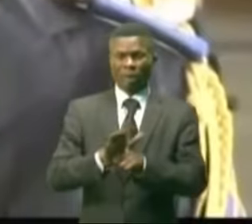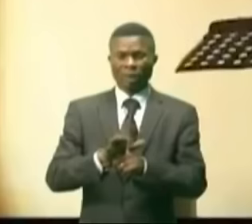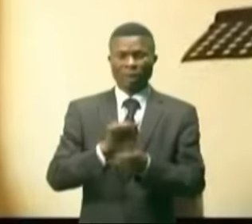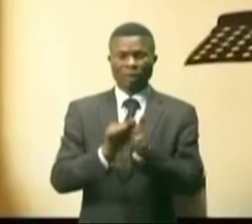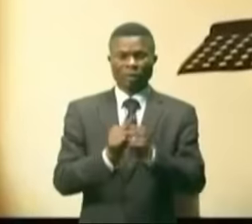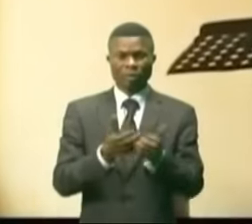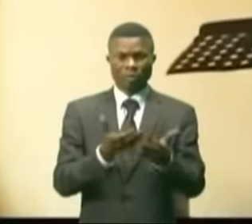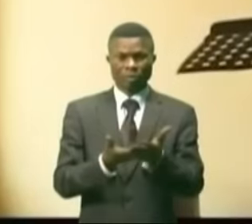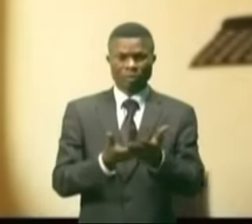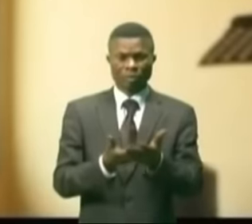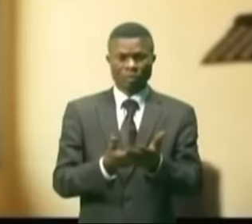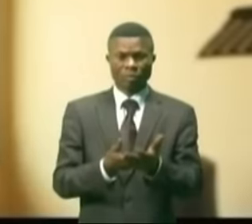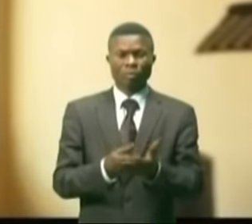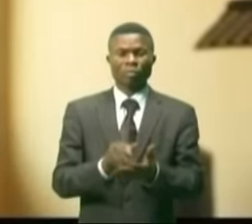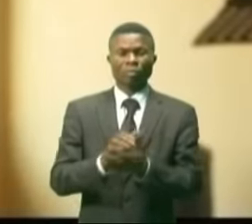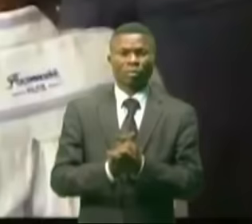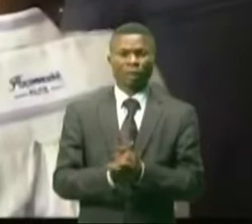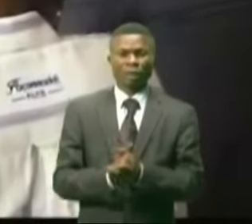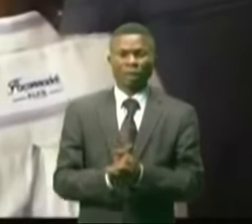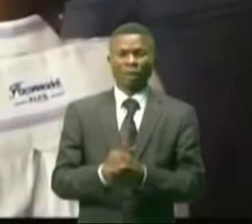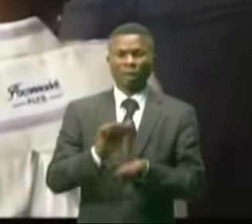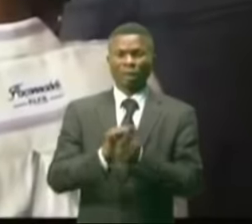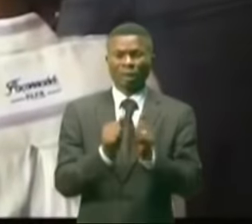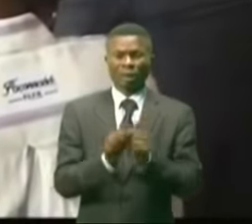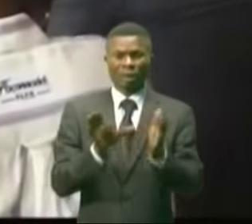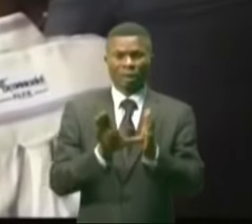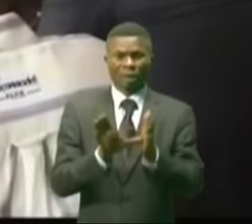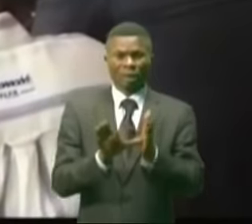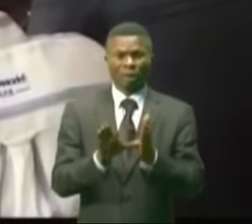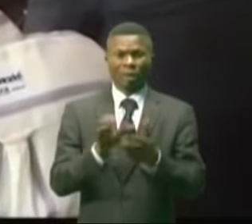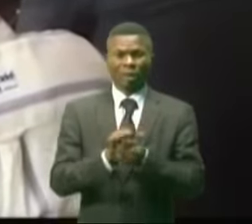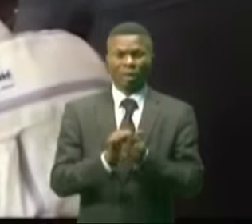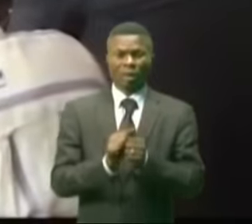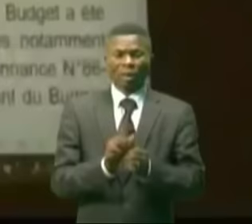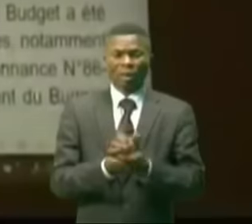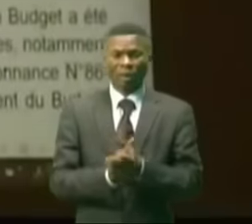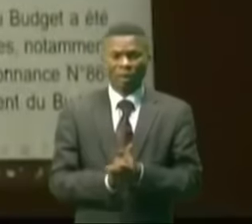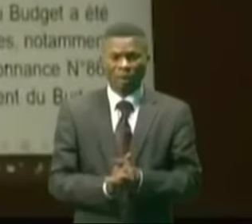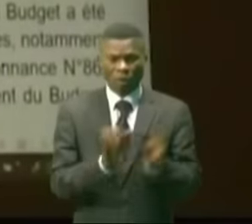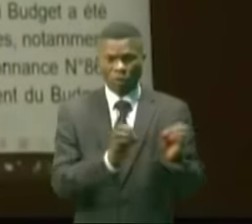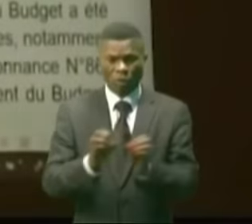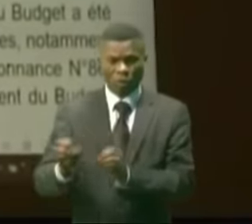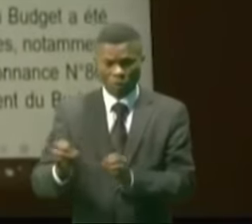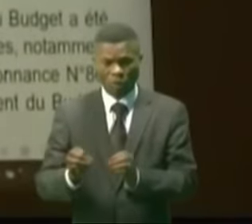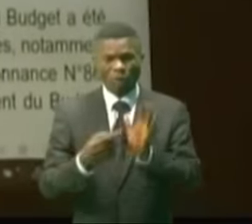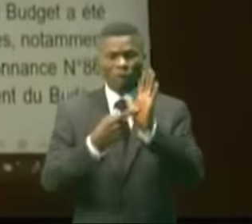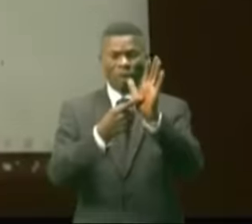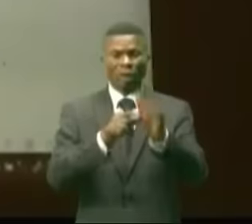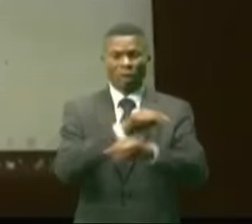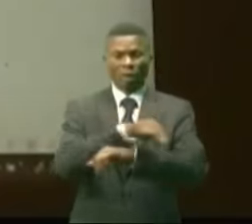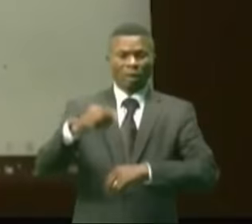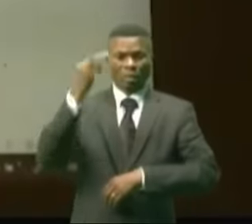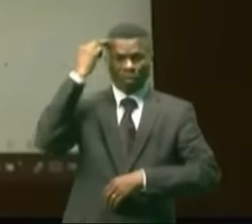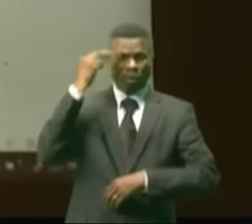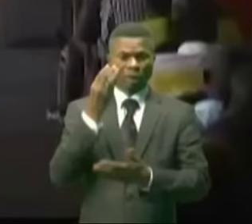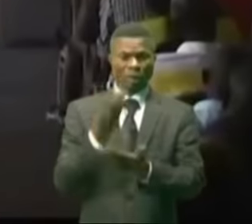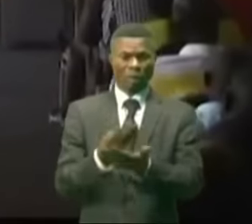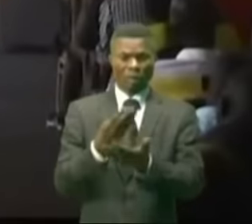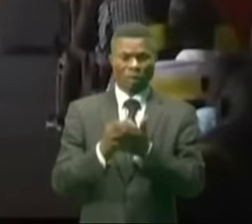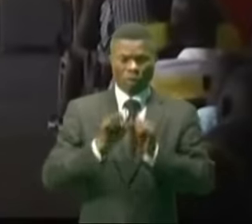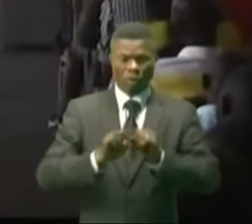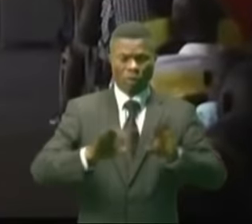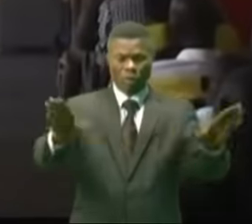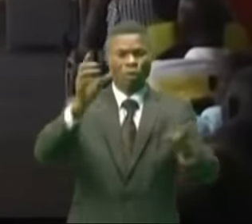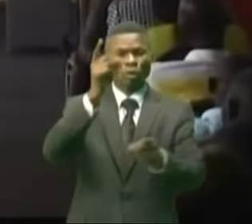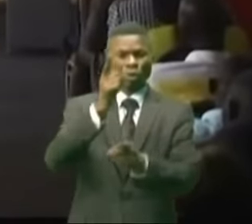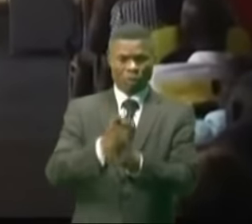tâches. Alex Wilou Zouala Mourbal, chef de division du budget, a procédé à la présentation du ministère du budget et la vulgarisation